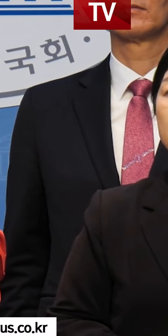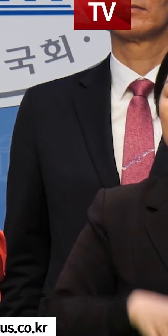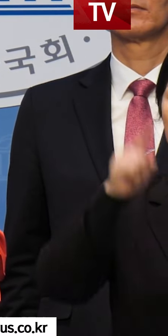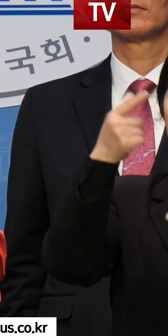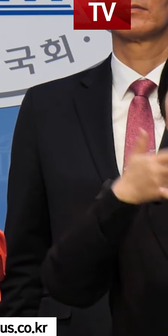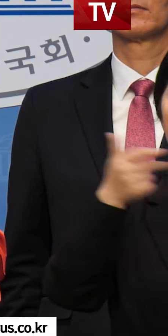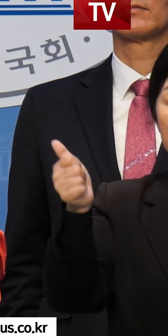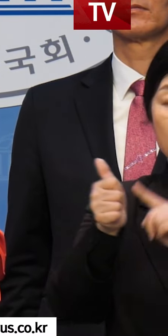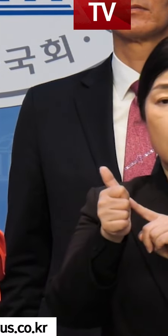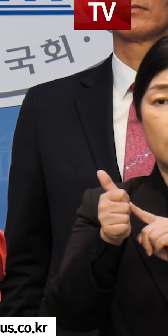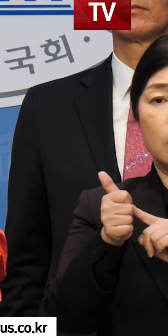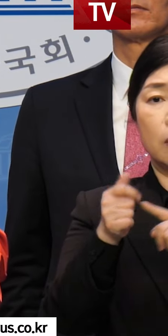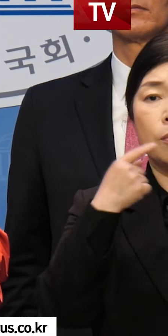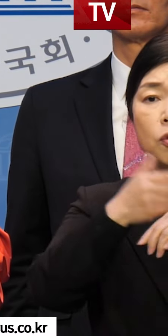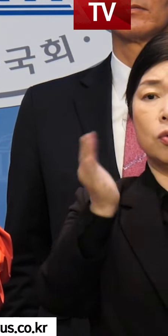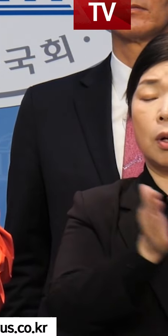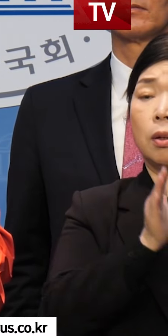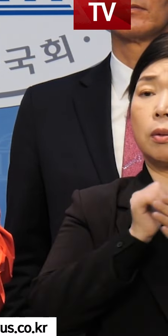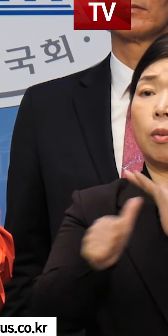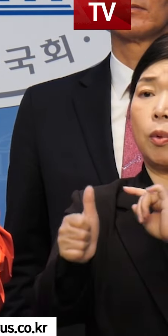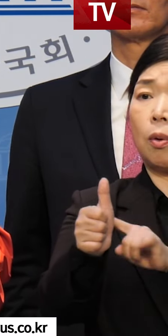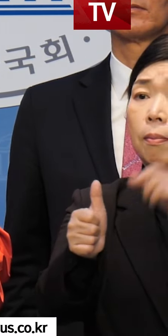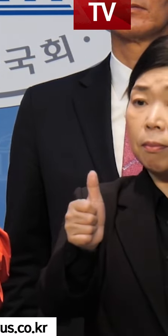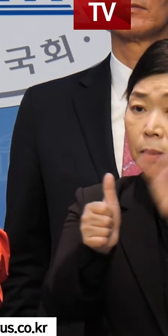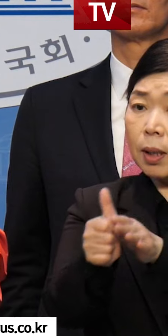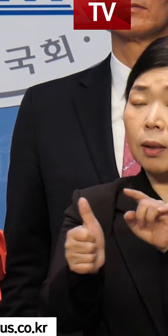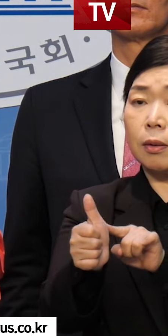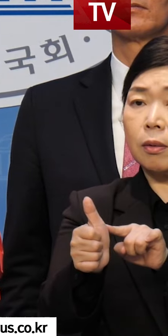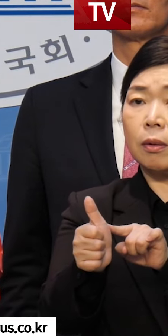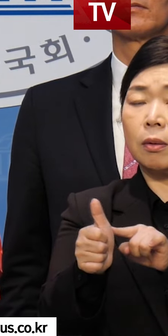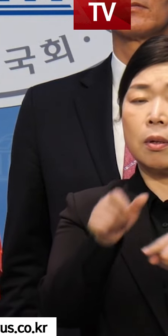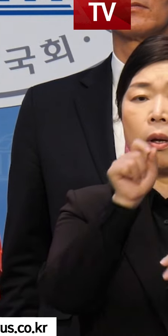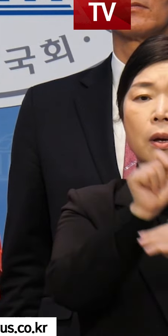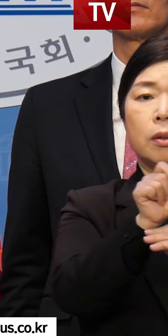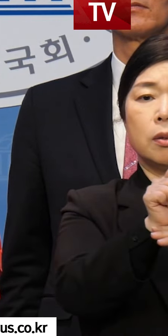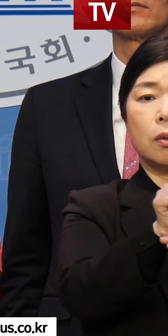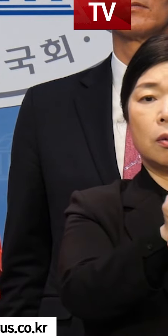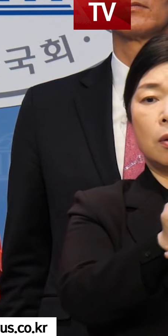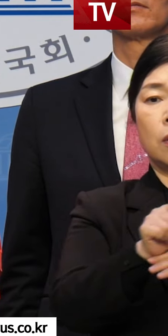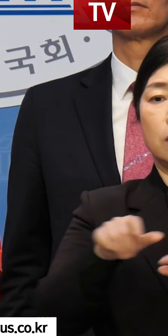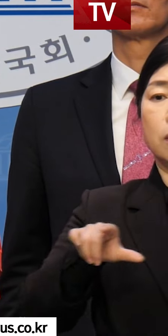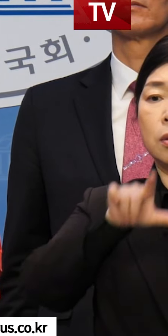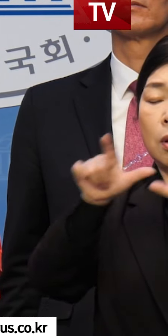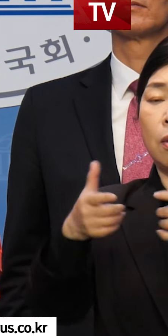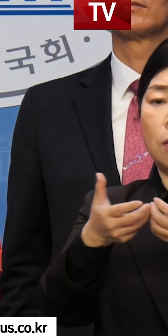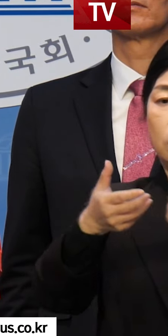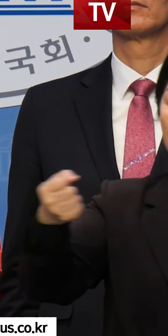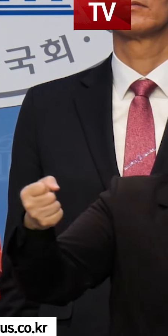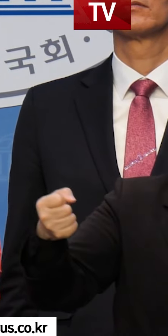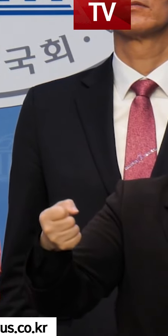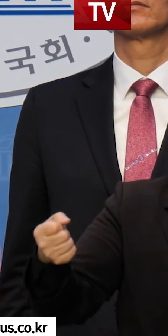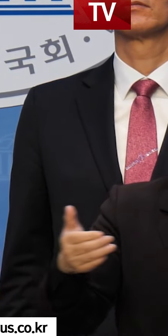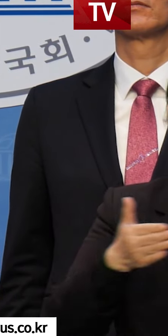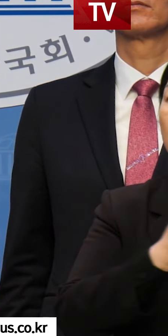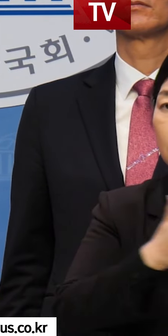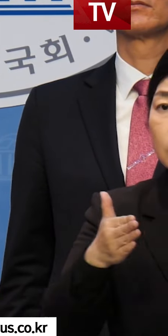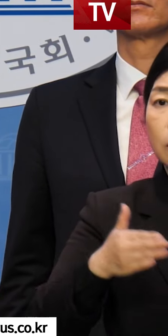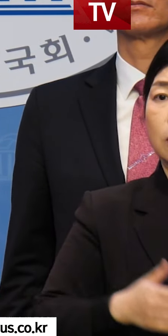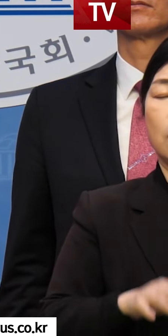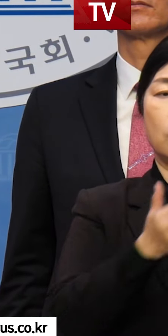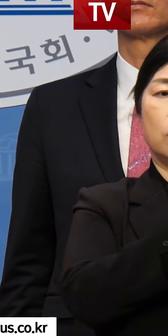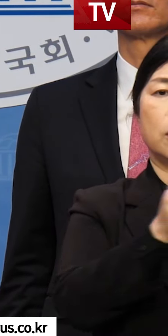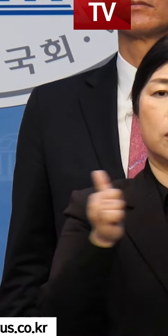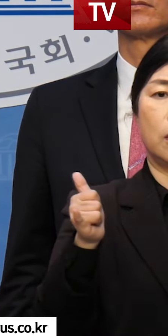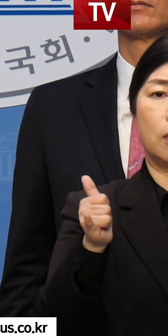이재명이 당대표가 된 민주당은 행정 권역과 생활 권역이 불일치함으로 인해